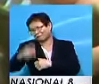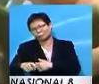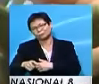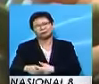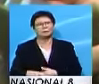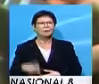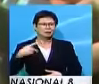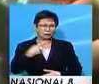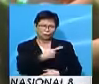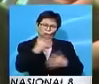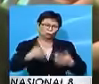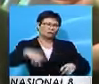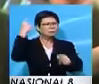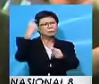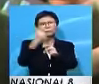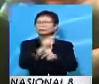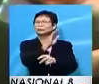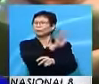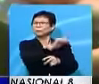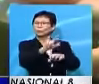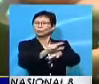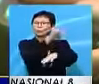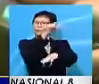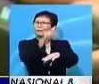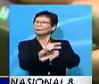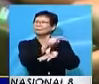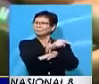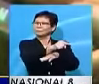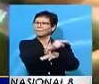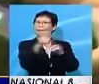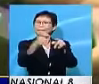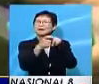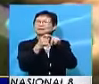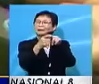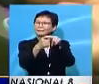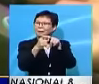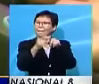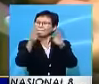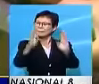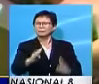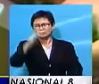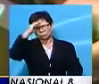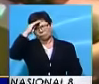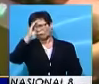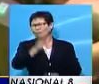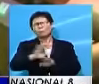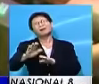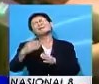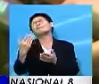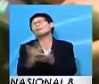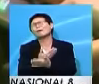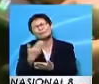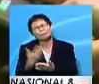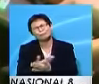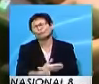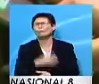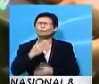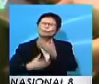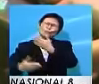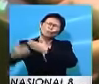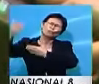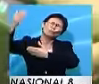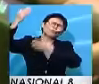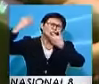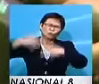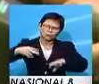Mereka telah tentukan bahawa mereka ingin menggunakan perkataan bangsa Johor dan ini bukannya benda baru sejak dahulu lagi. So,